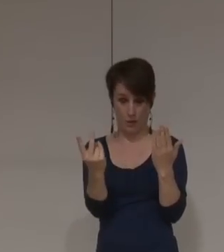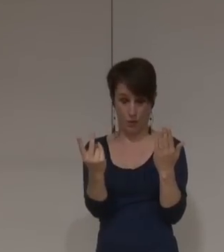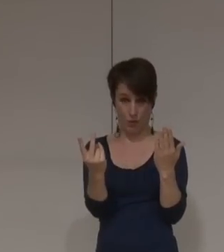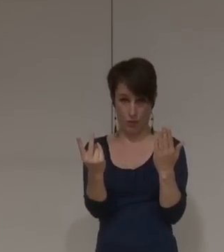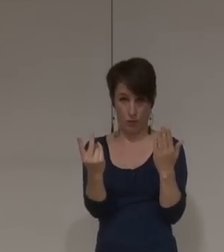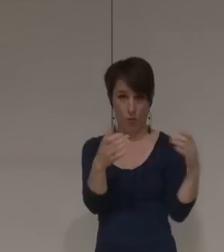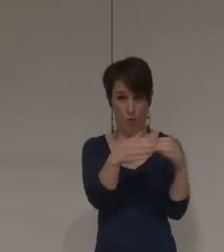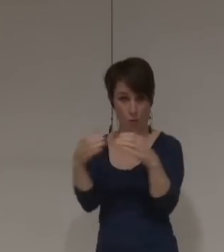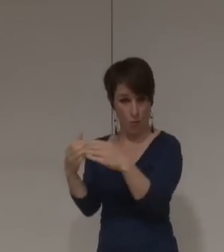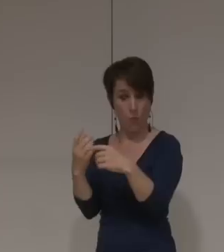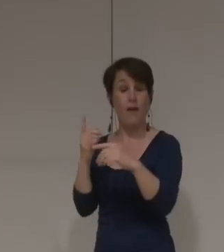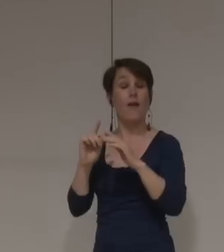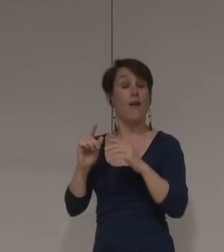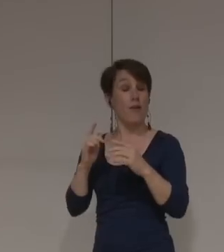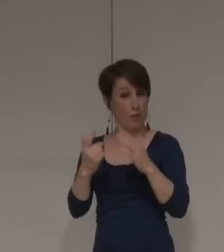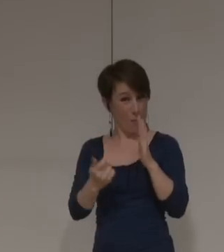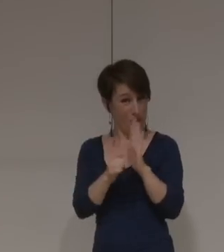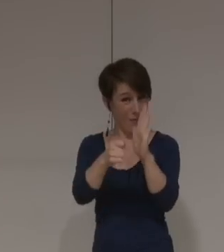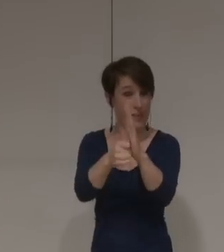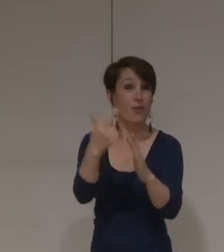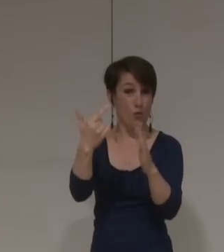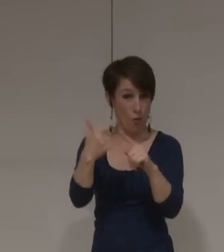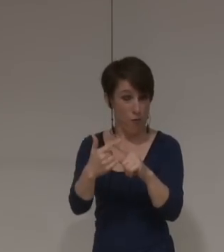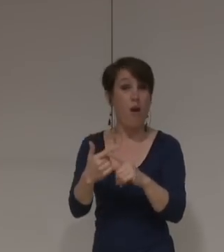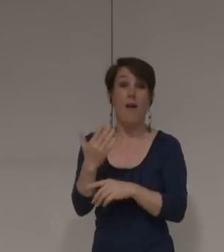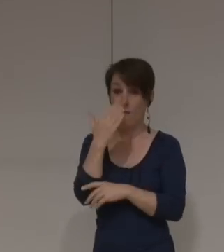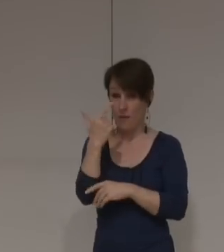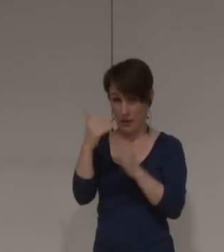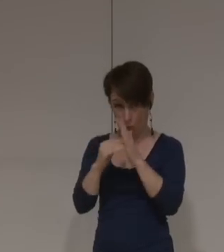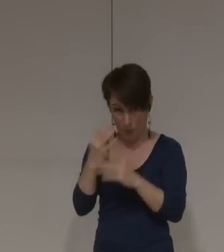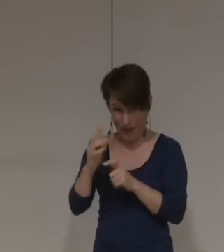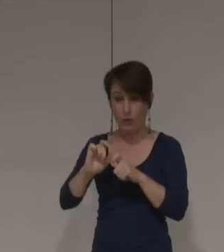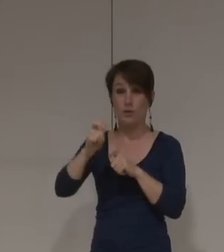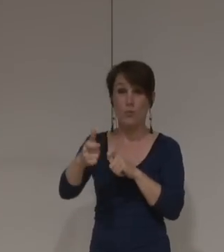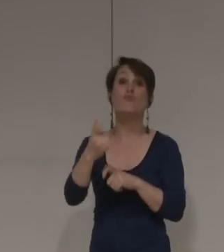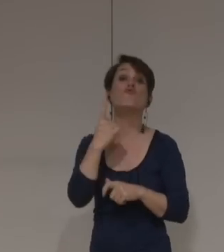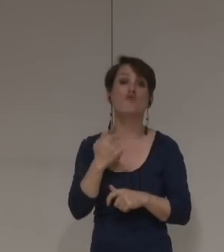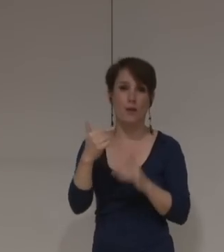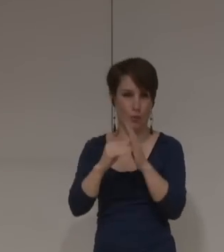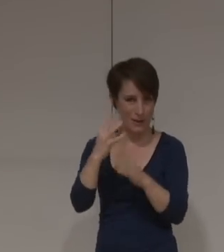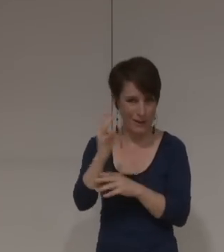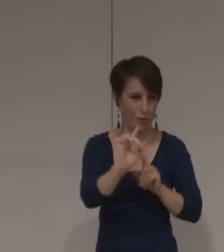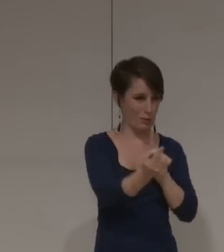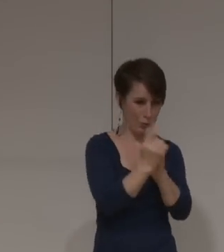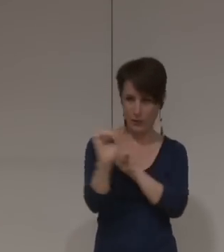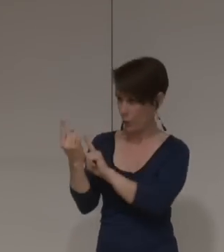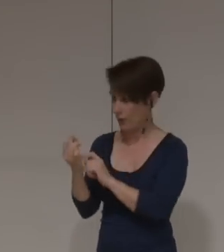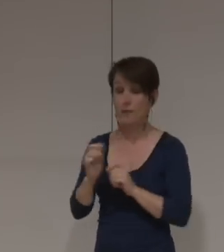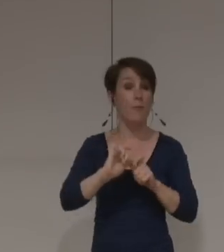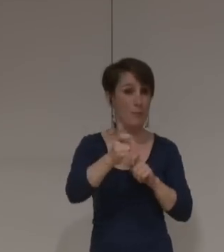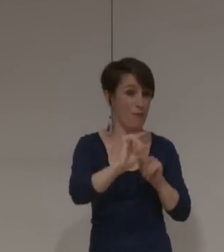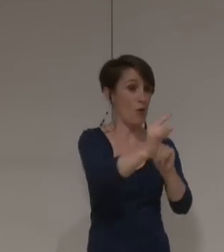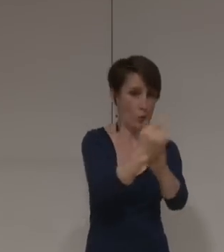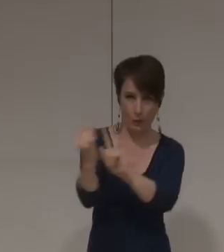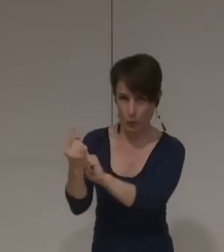2014 puis celle de juin 2014 les propositions de ces candidats ont progresser à